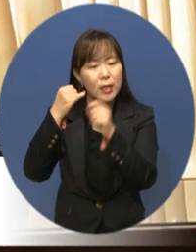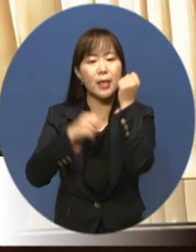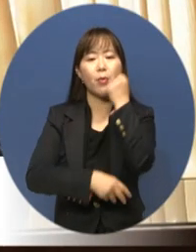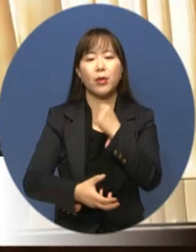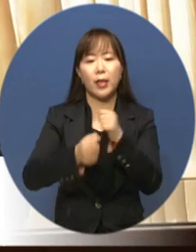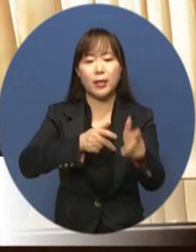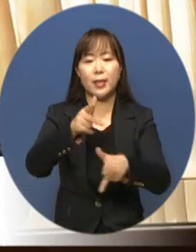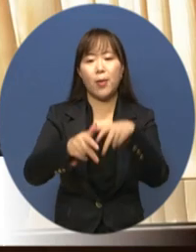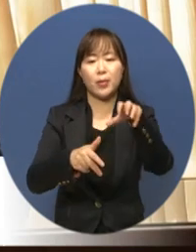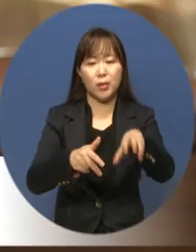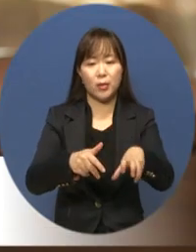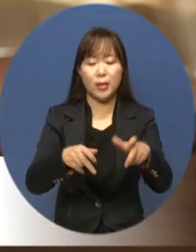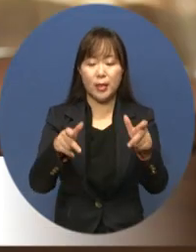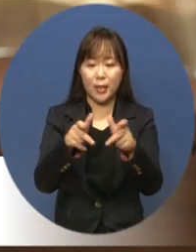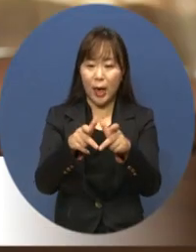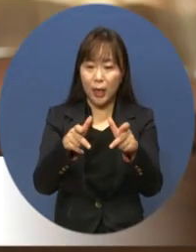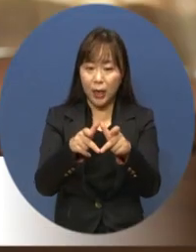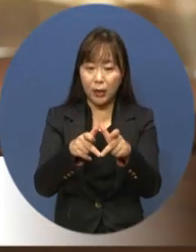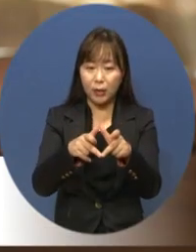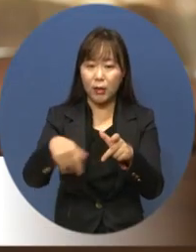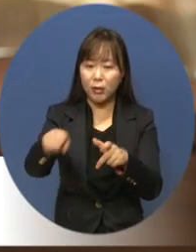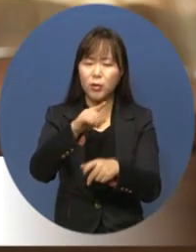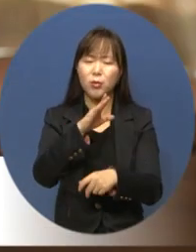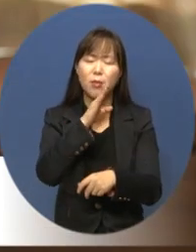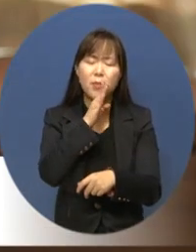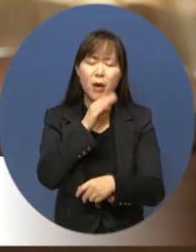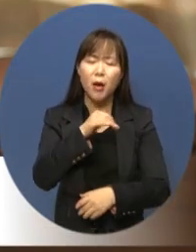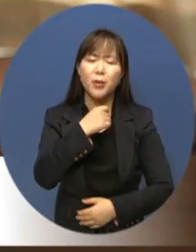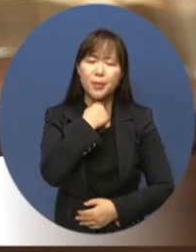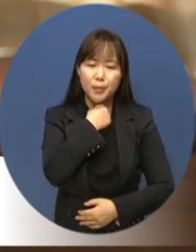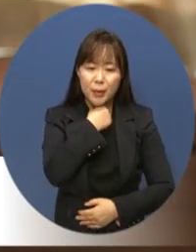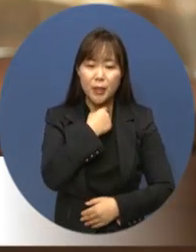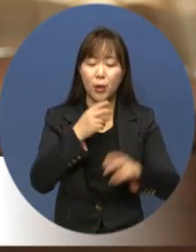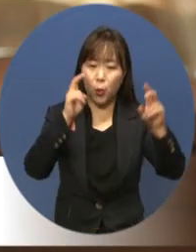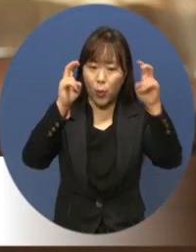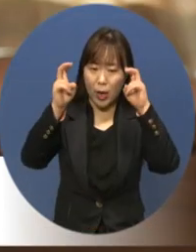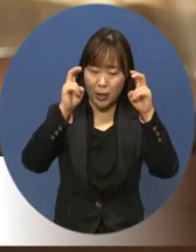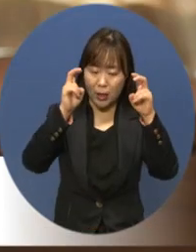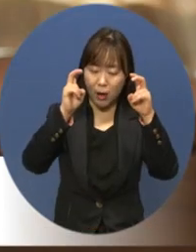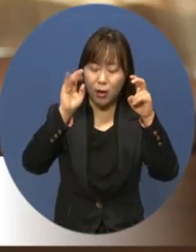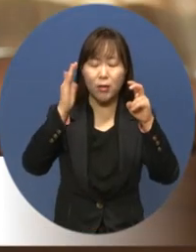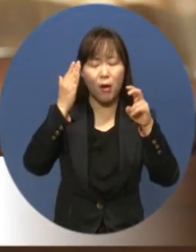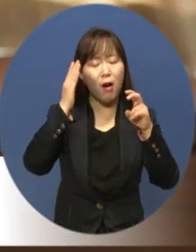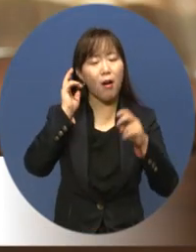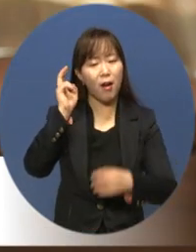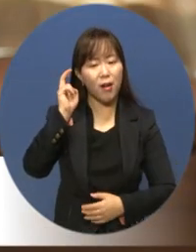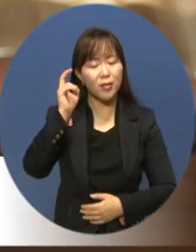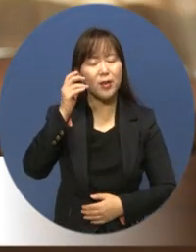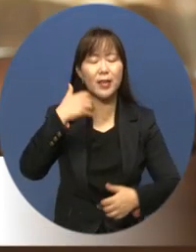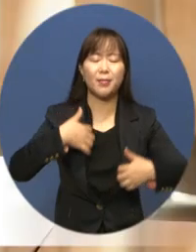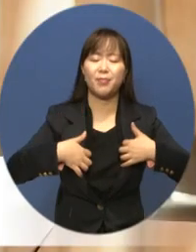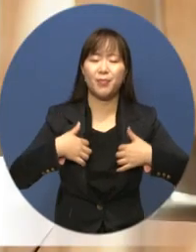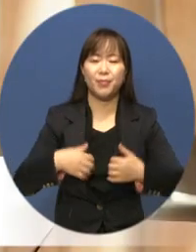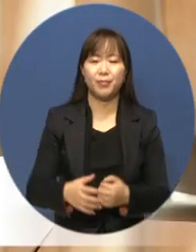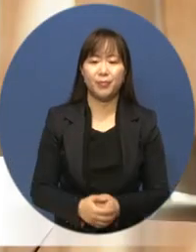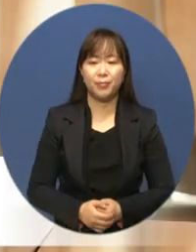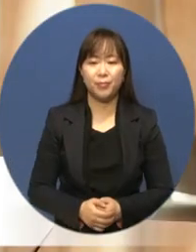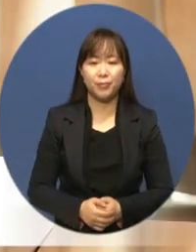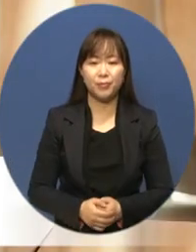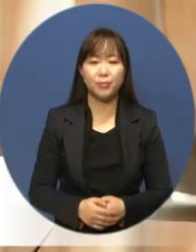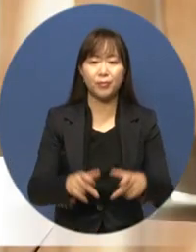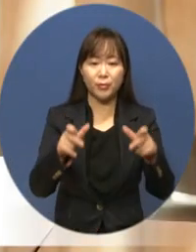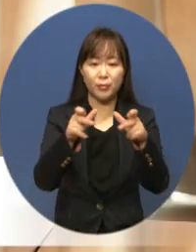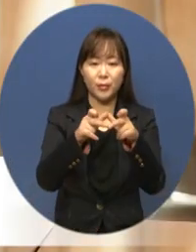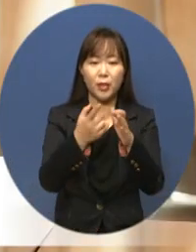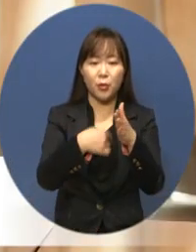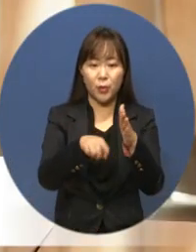그러한 사업장이 돼서 장애인들한테는 정말 가고 싶은 직장으로 될 것 같아서 정말 기쁘게 생각합니다. 장애인을